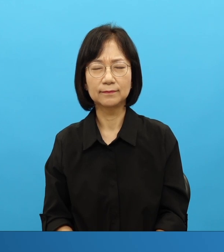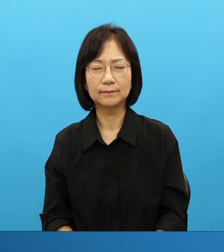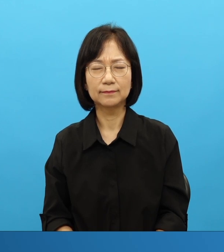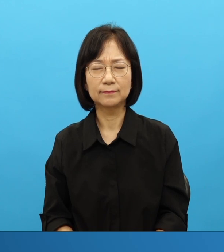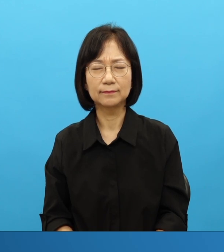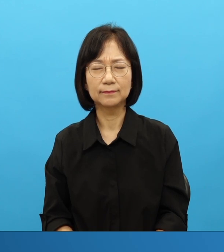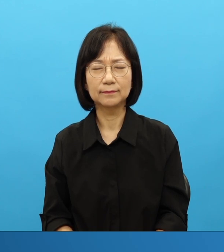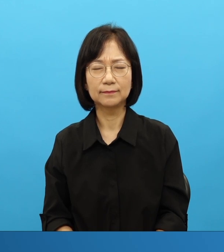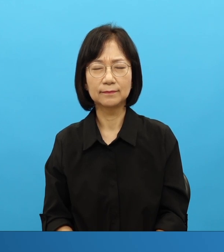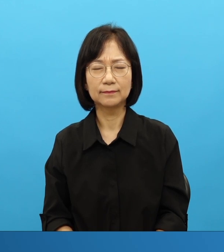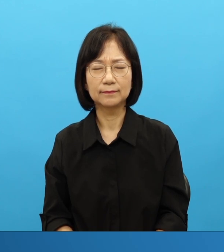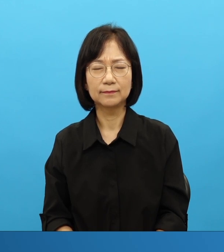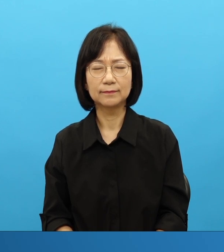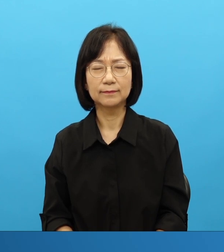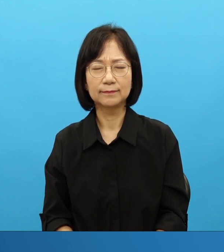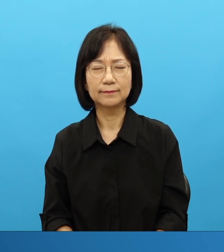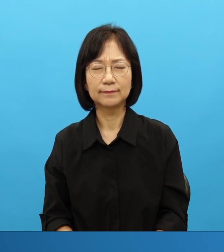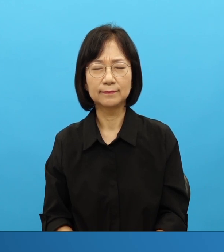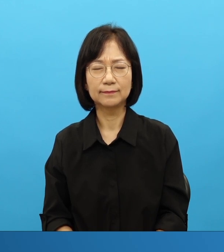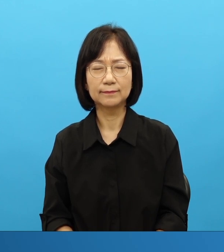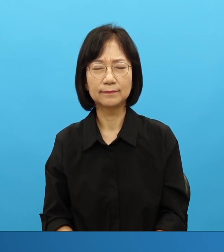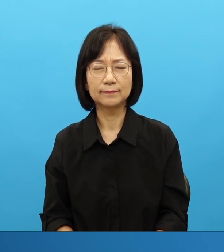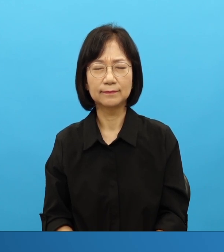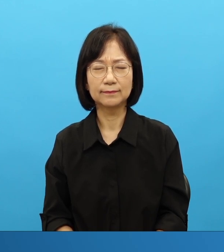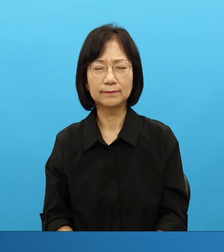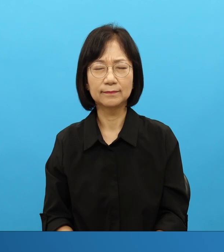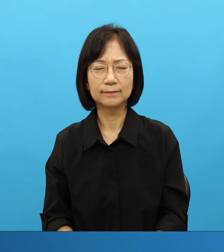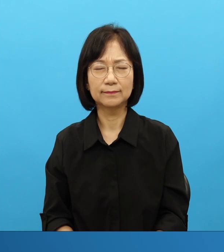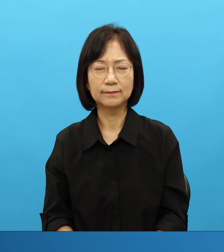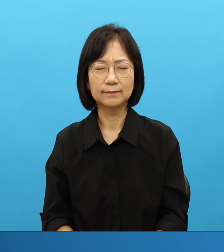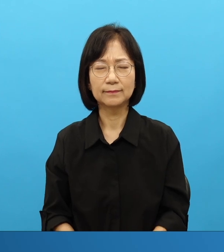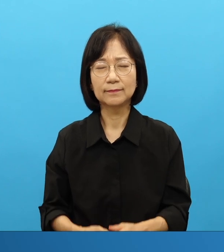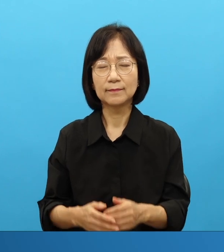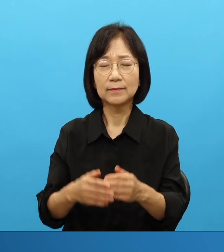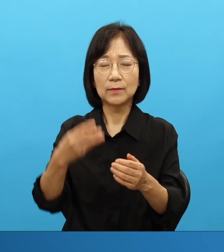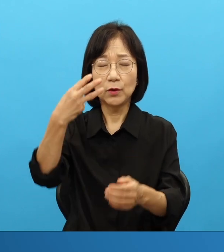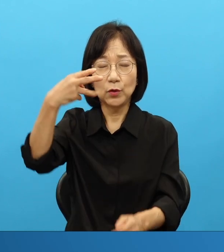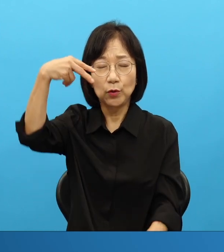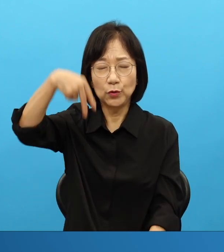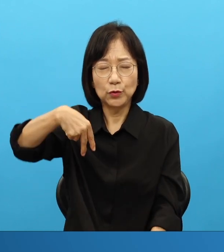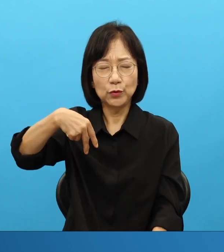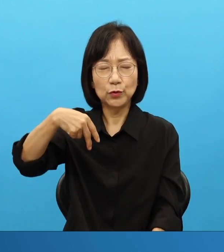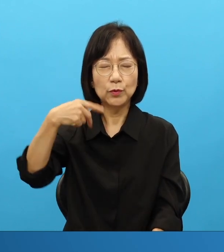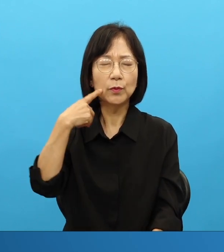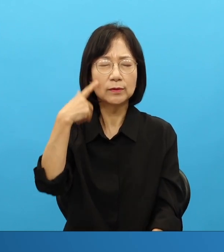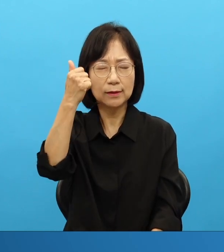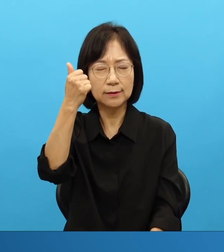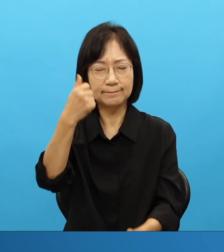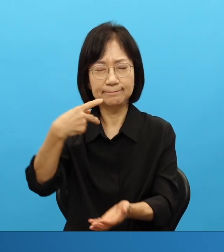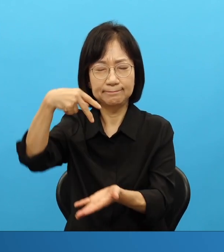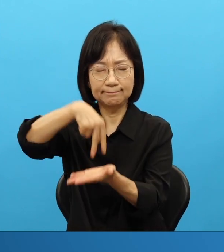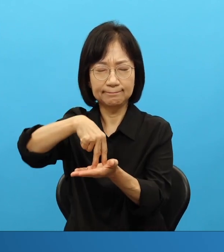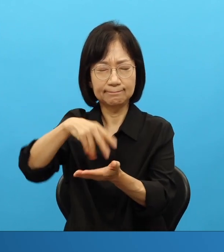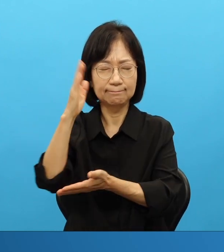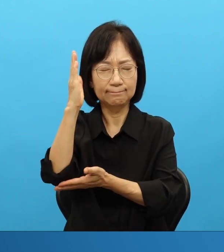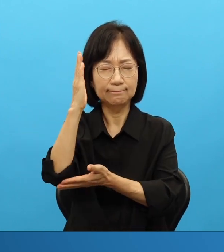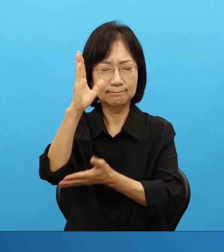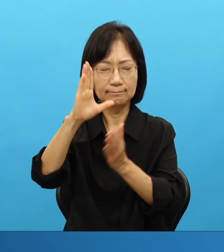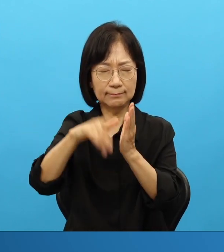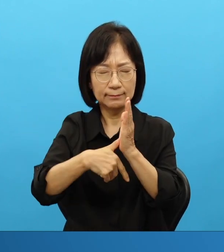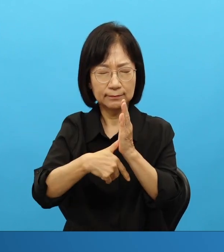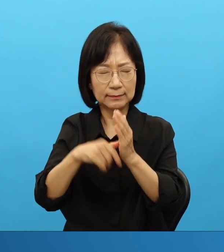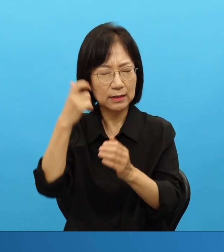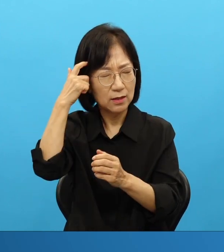world evangelization. 하나님, 유광수 목사님 강단에서 말씀 전하실 때 만배의 영역을